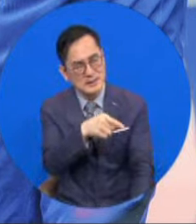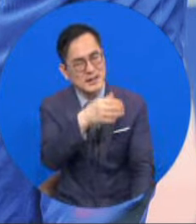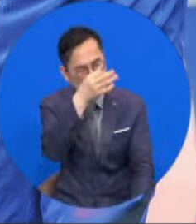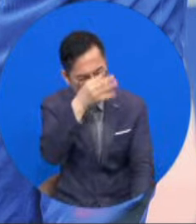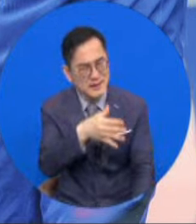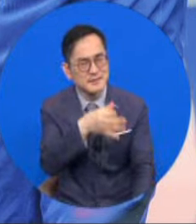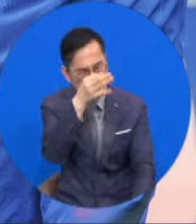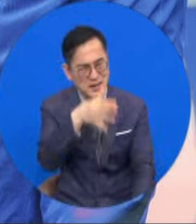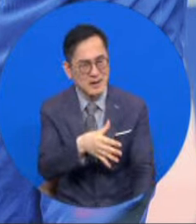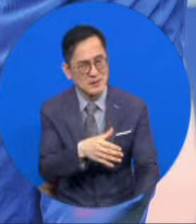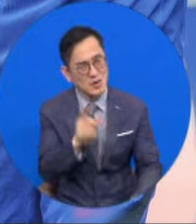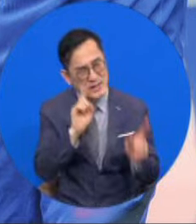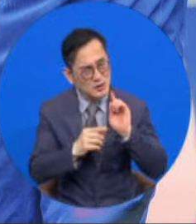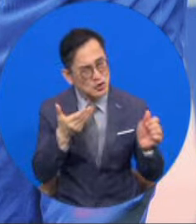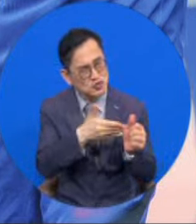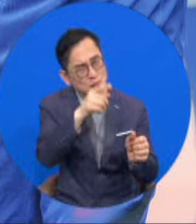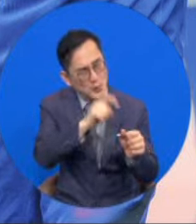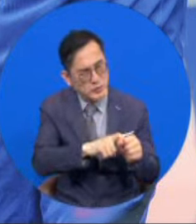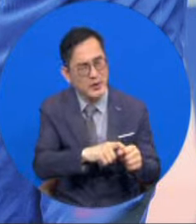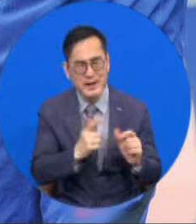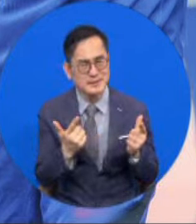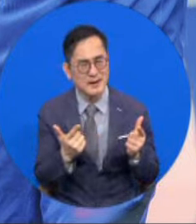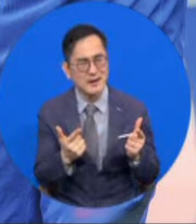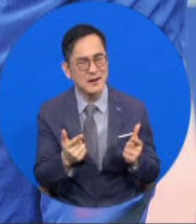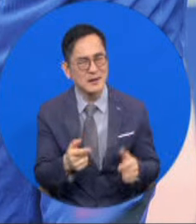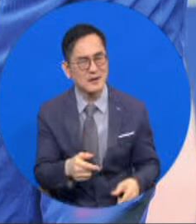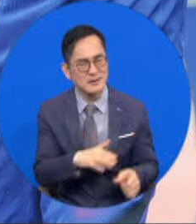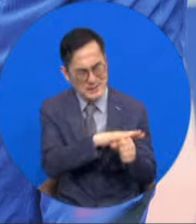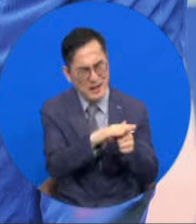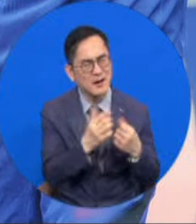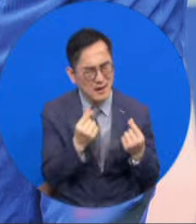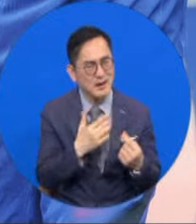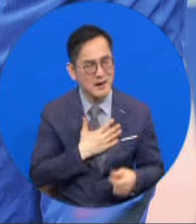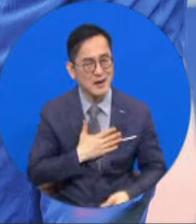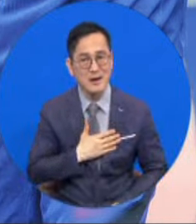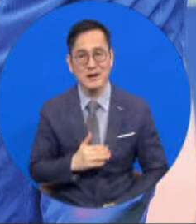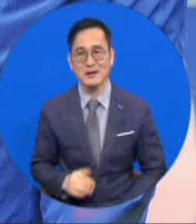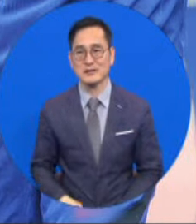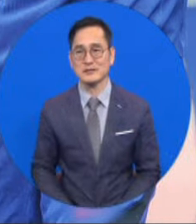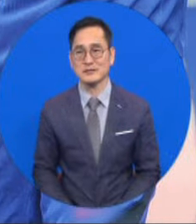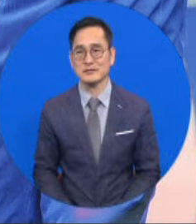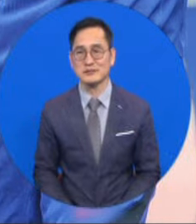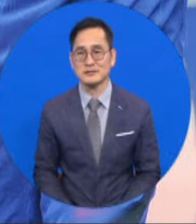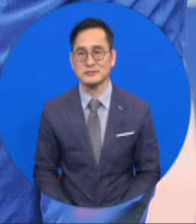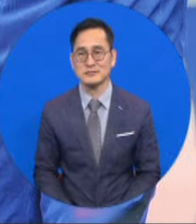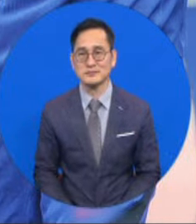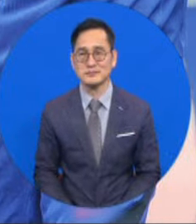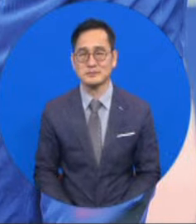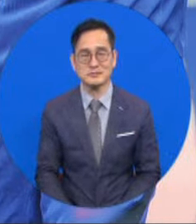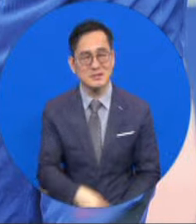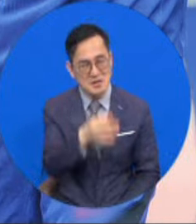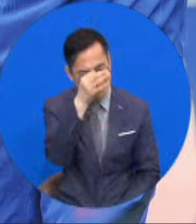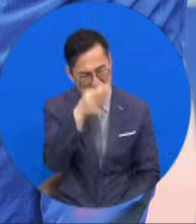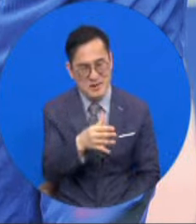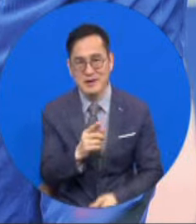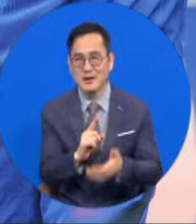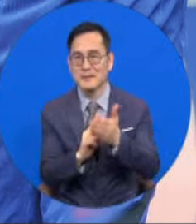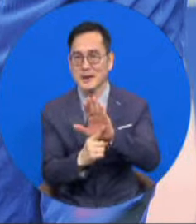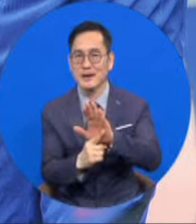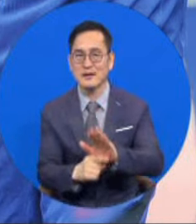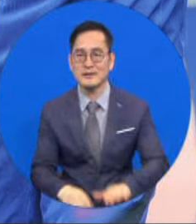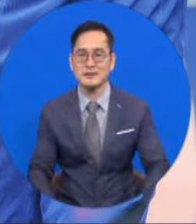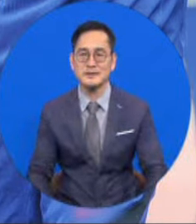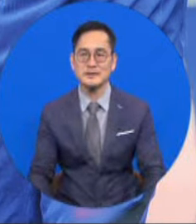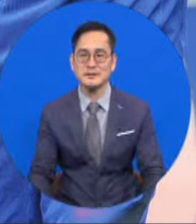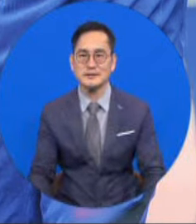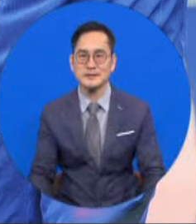무시하거나 상처받게 하는 의도가 없었으면 알아줬으면 한다. 24시간 뒤 삭제되는 SNS 게시물로 사과문을 올렸다라고 합니다.